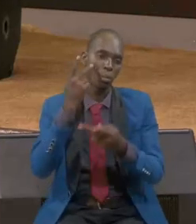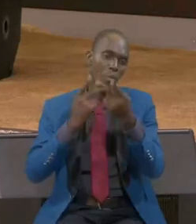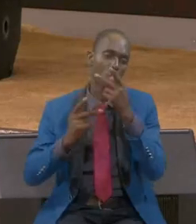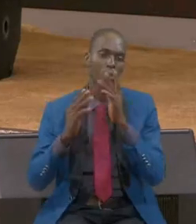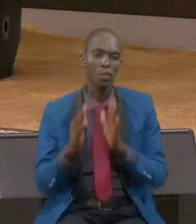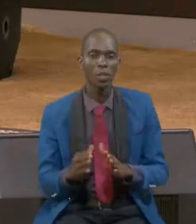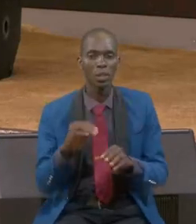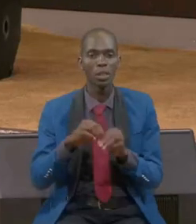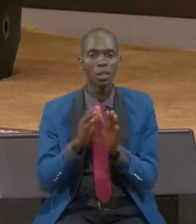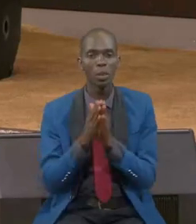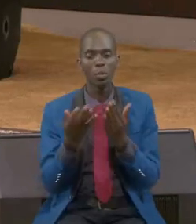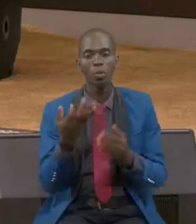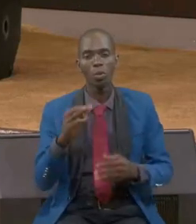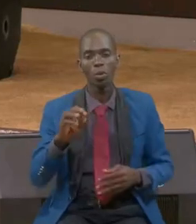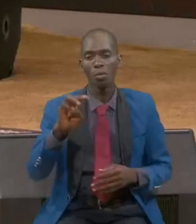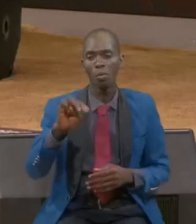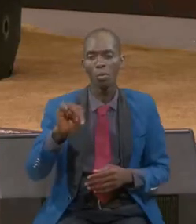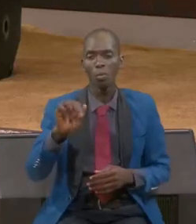prophètes. Marc,